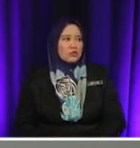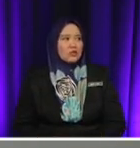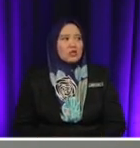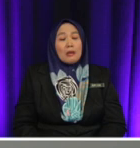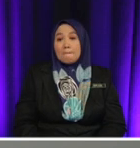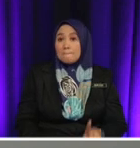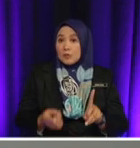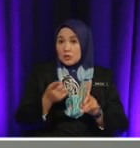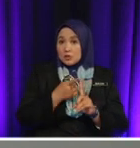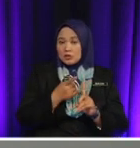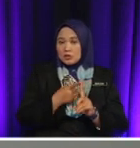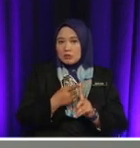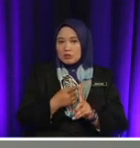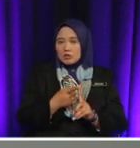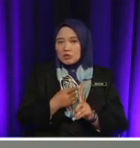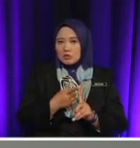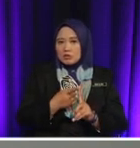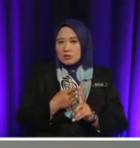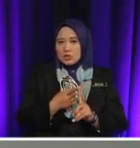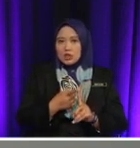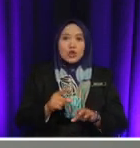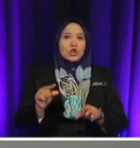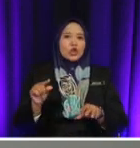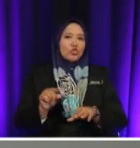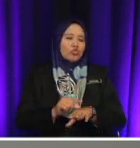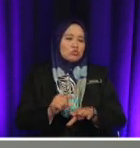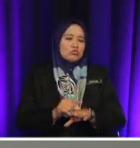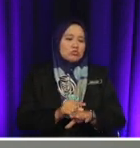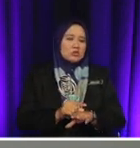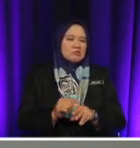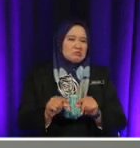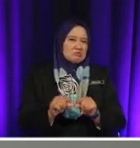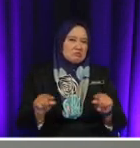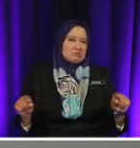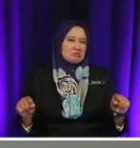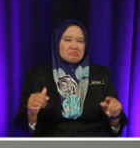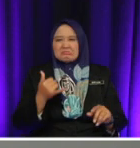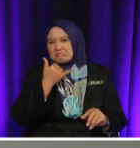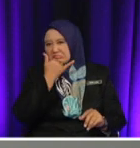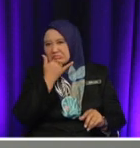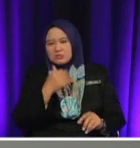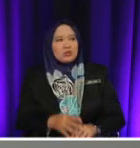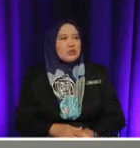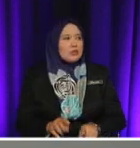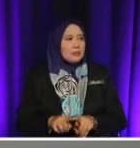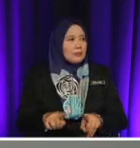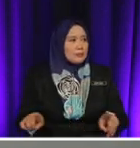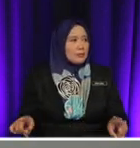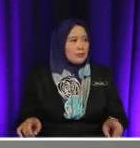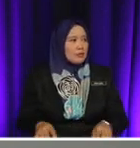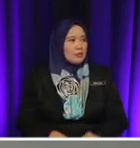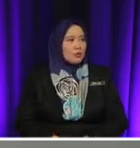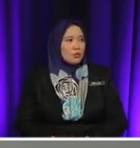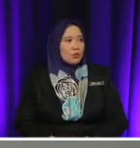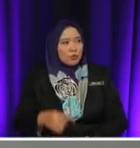pembaris kan nampak lekuk lekuk dan graf yang kedua dia gunakan free free nampak